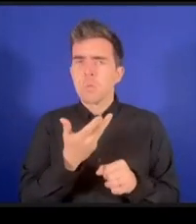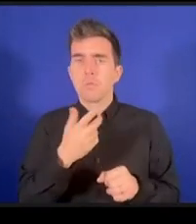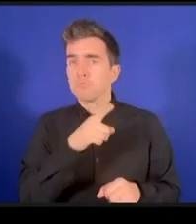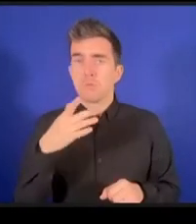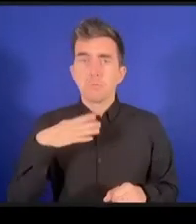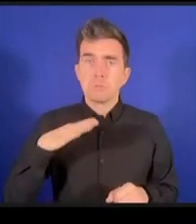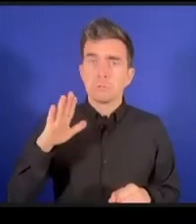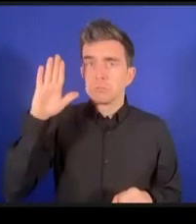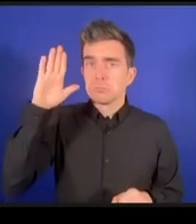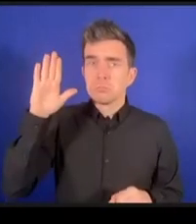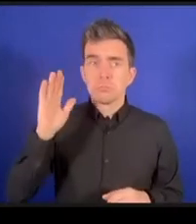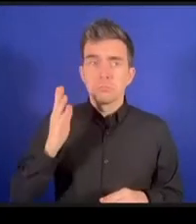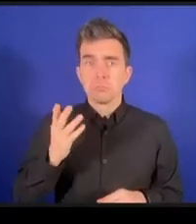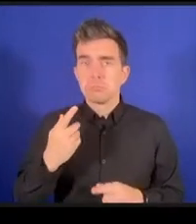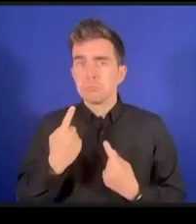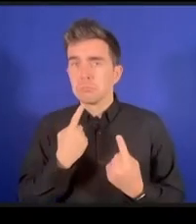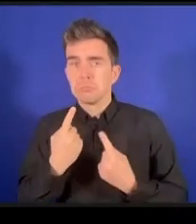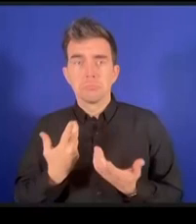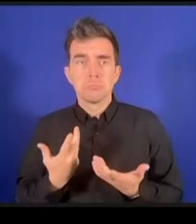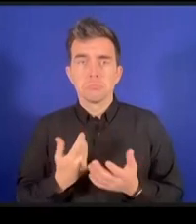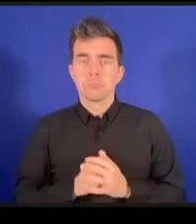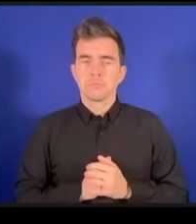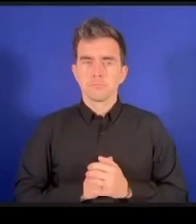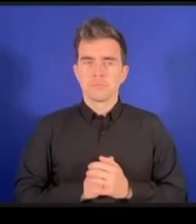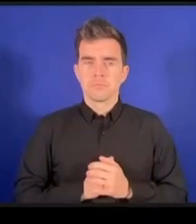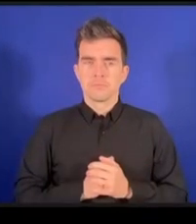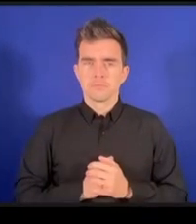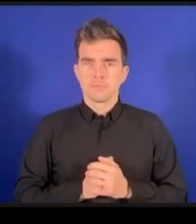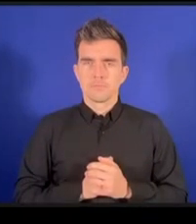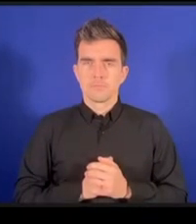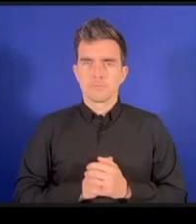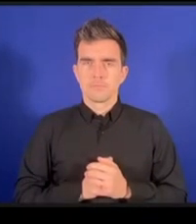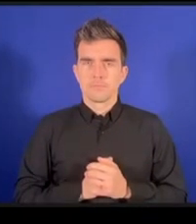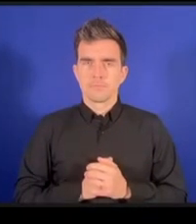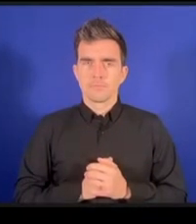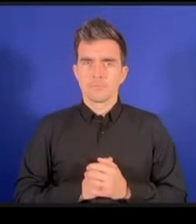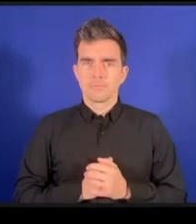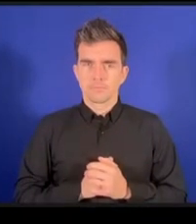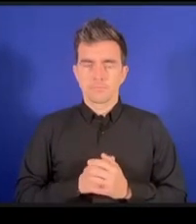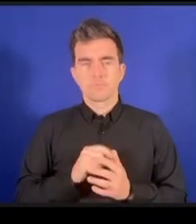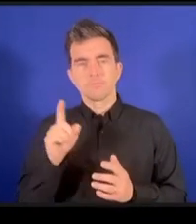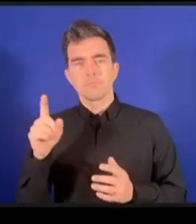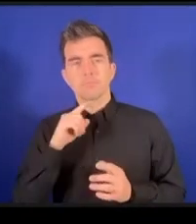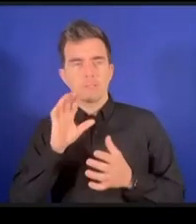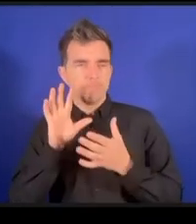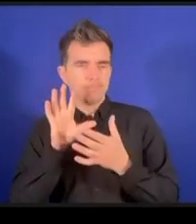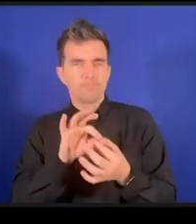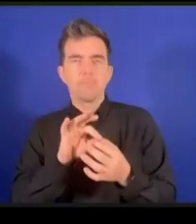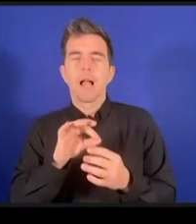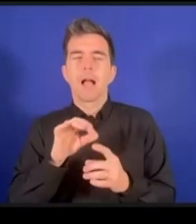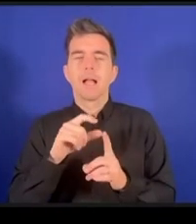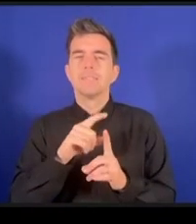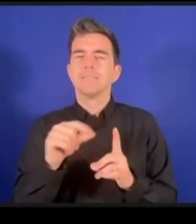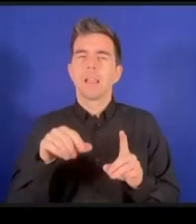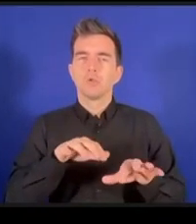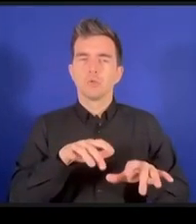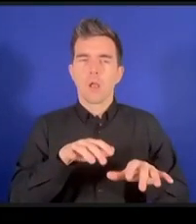занятости Да наше выступление сделат представите коалиции